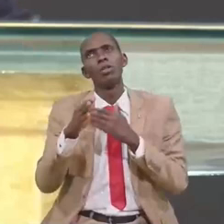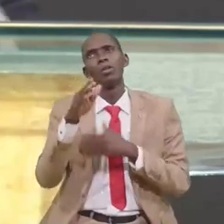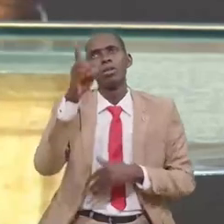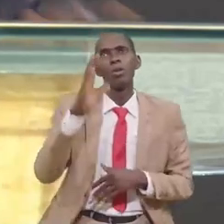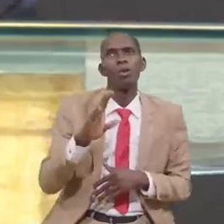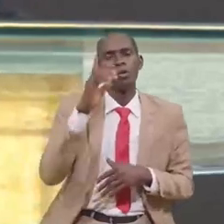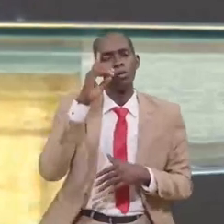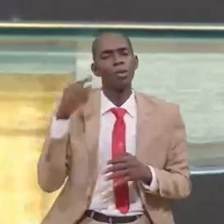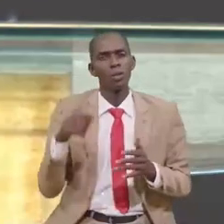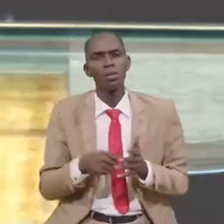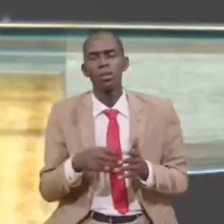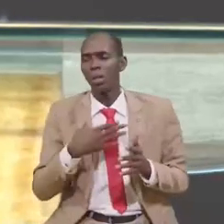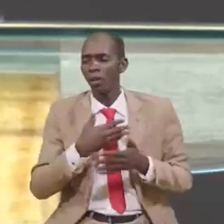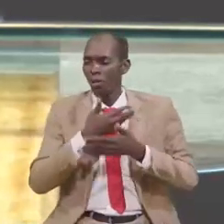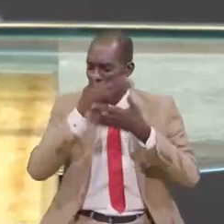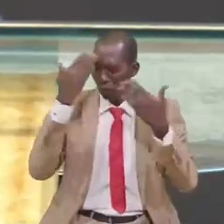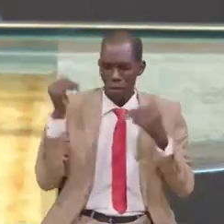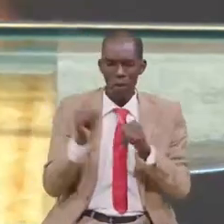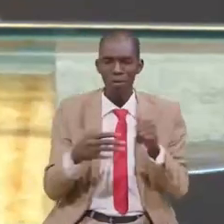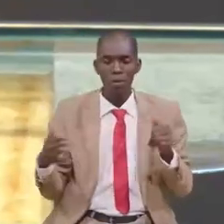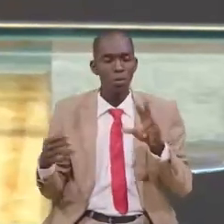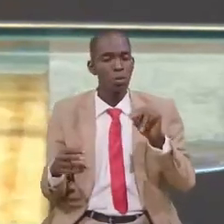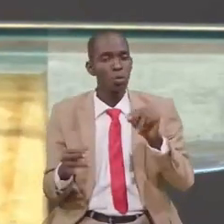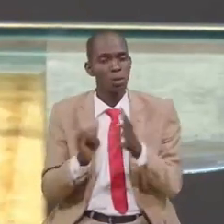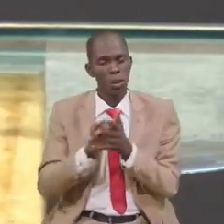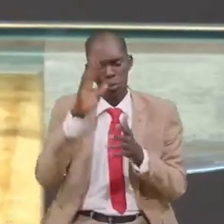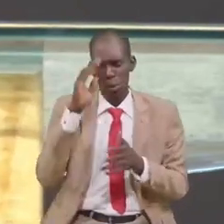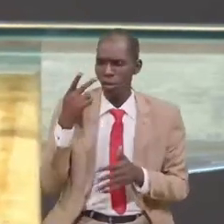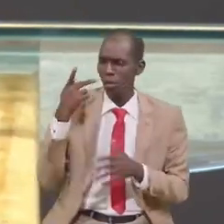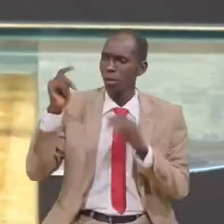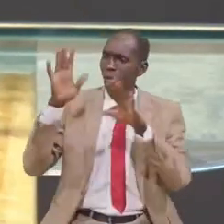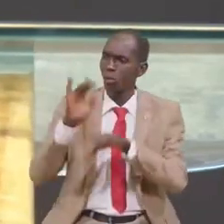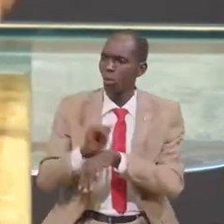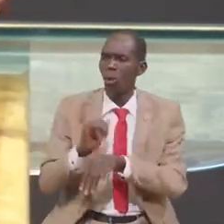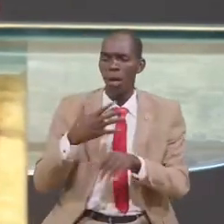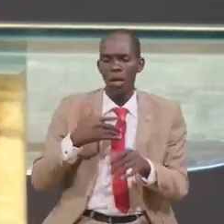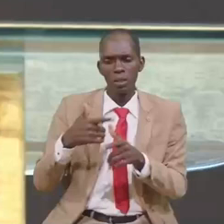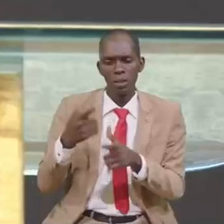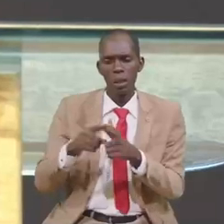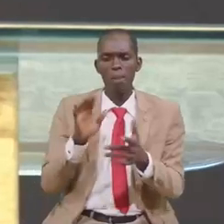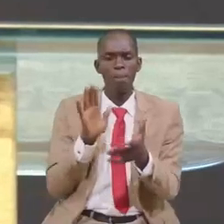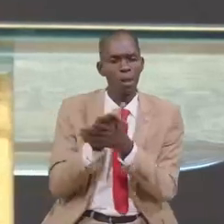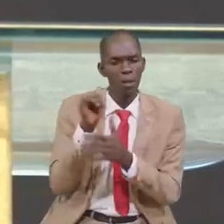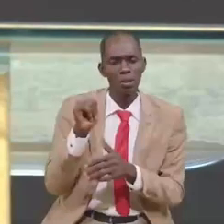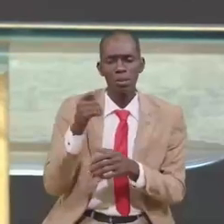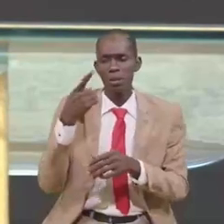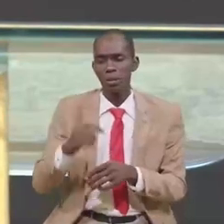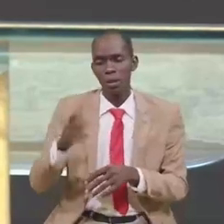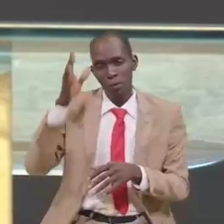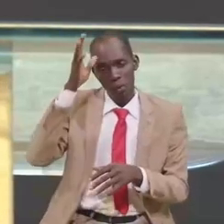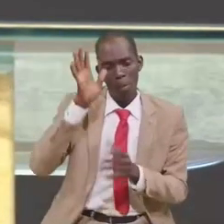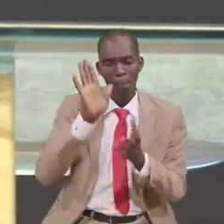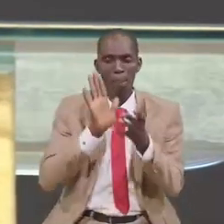s'en aille, dit non, je dois croire en lui. Le père, le fils, toute la famille,